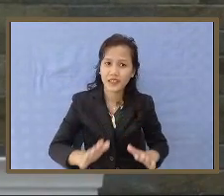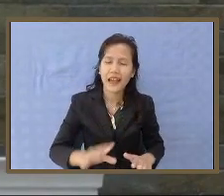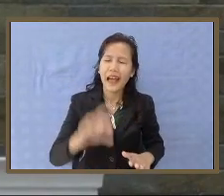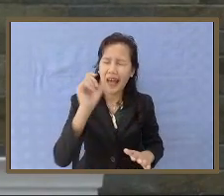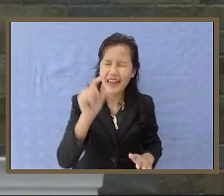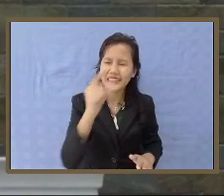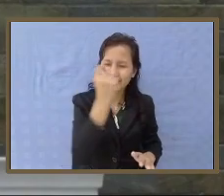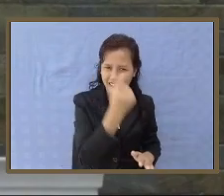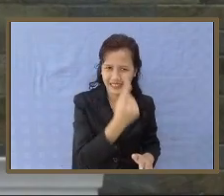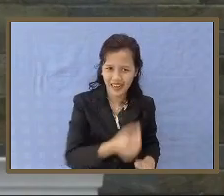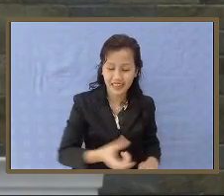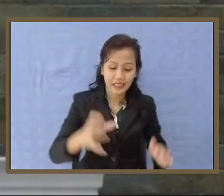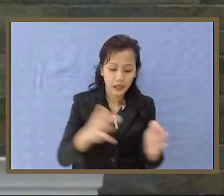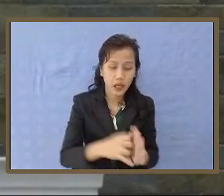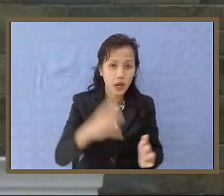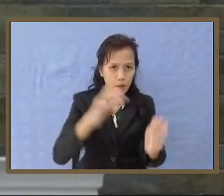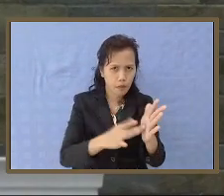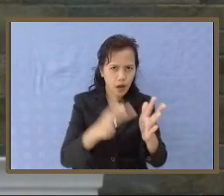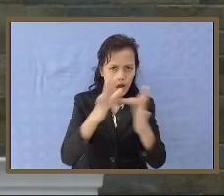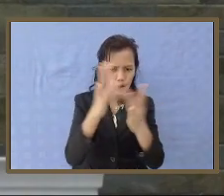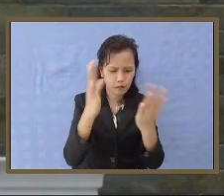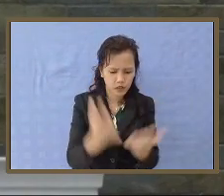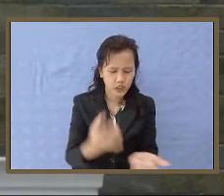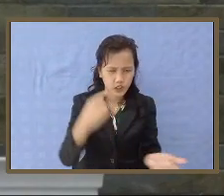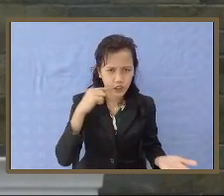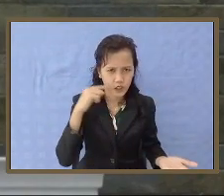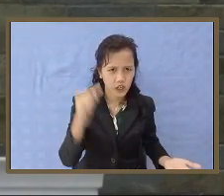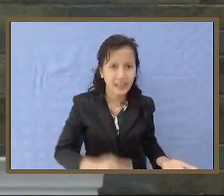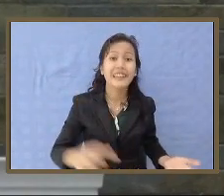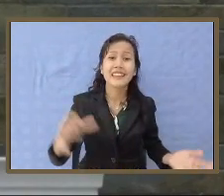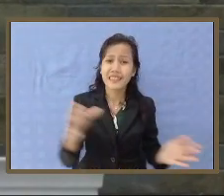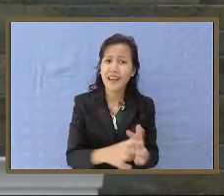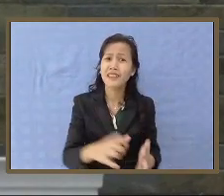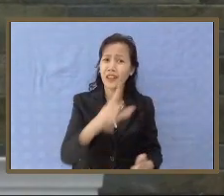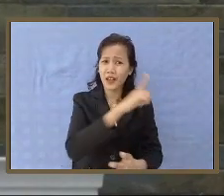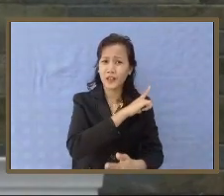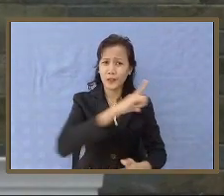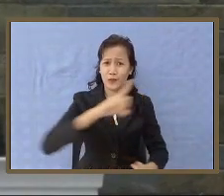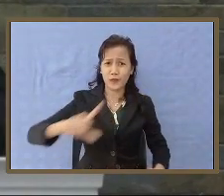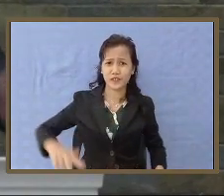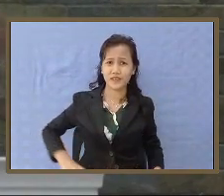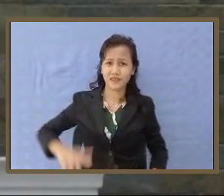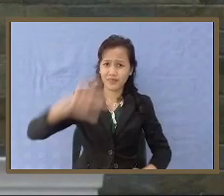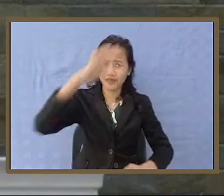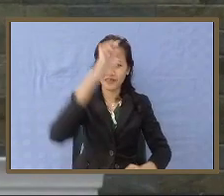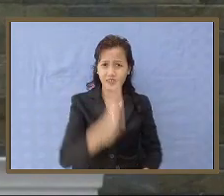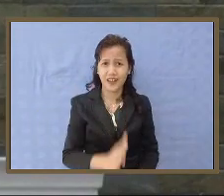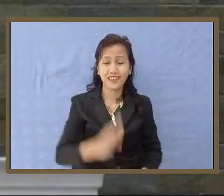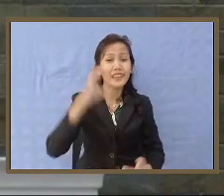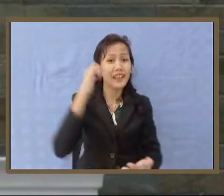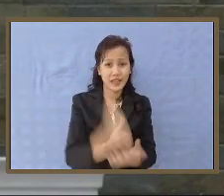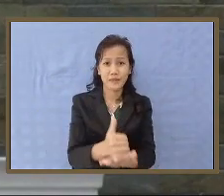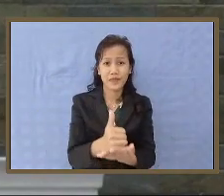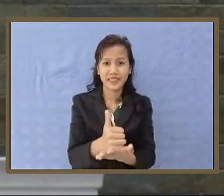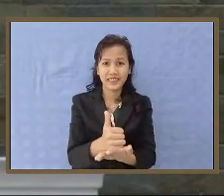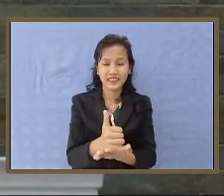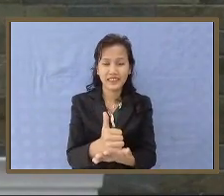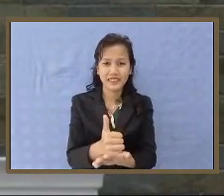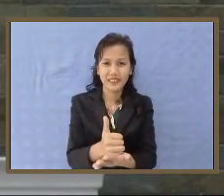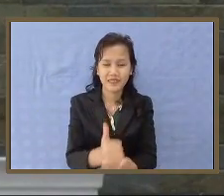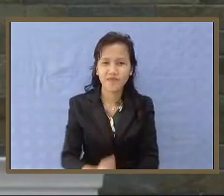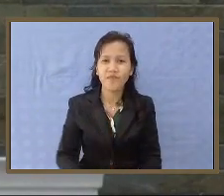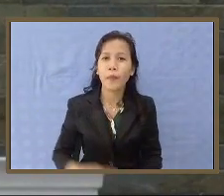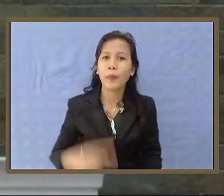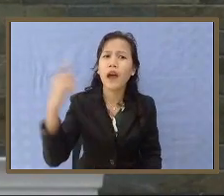is very strong to that. Except the Lord build the house. Amen. Amen. Except